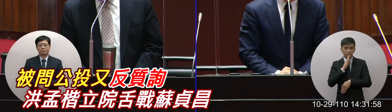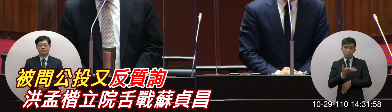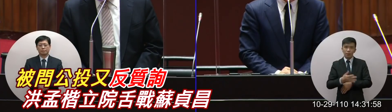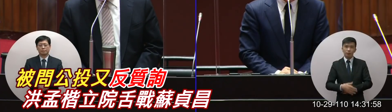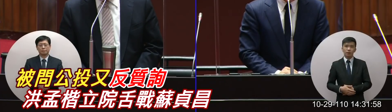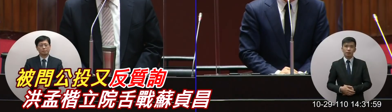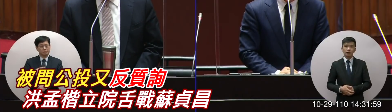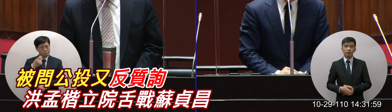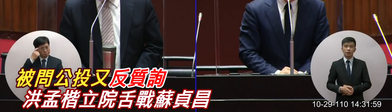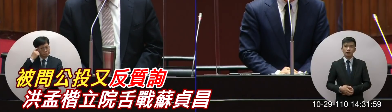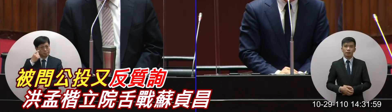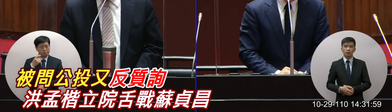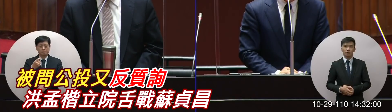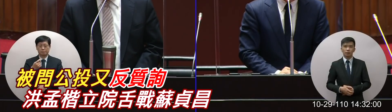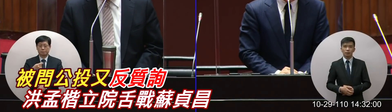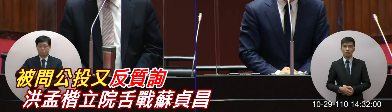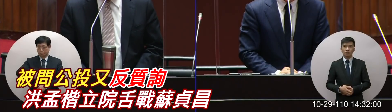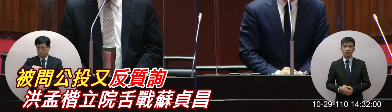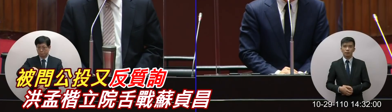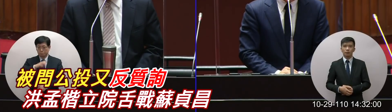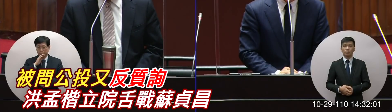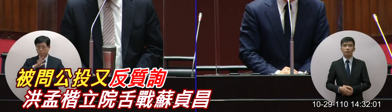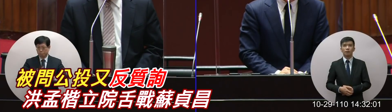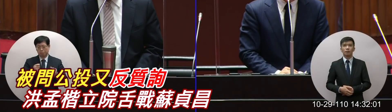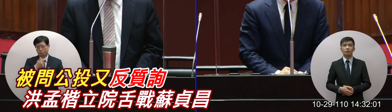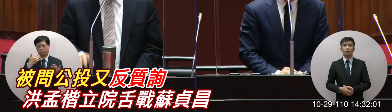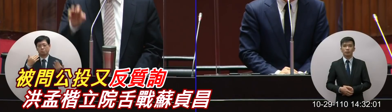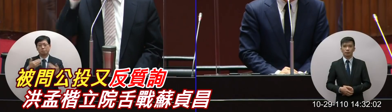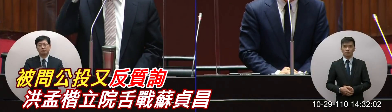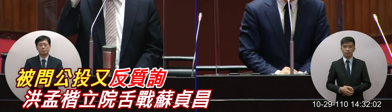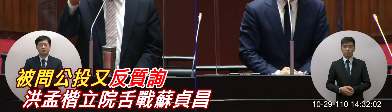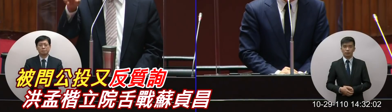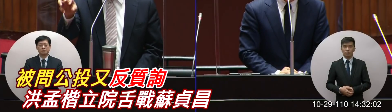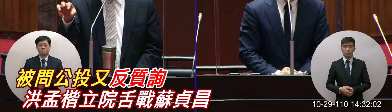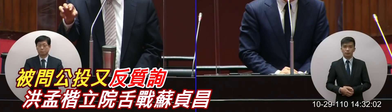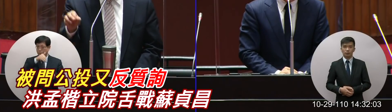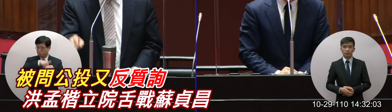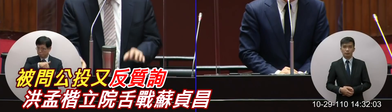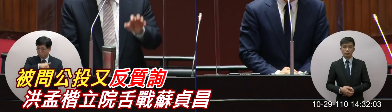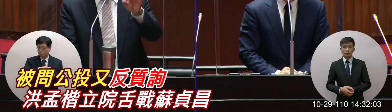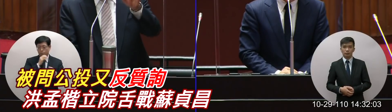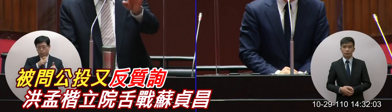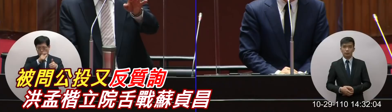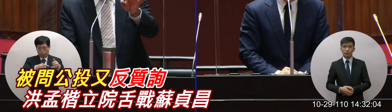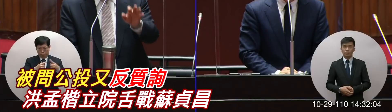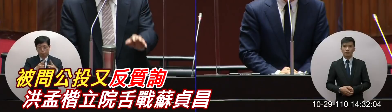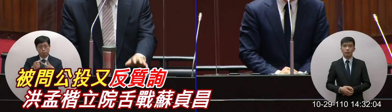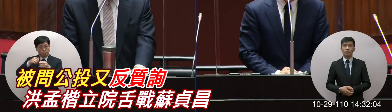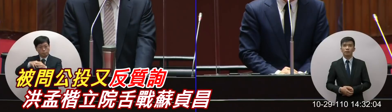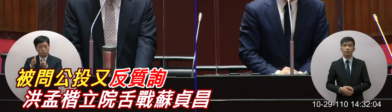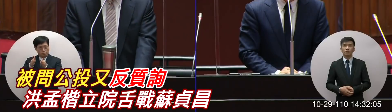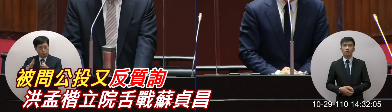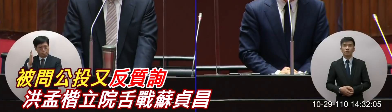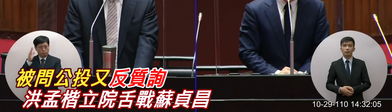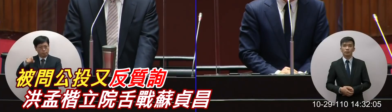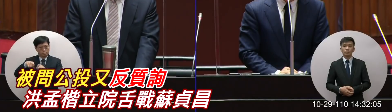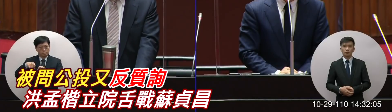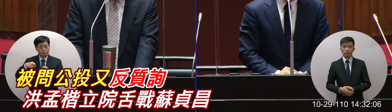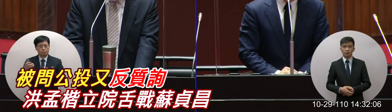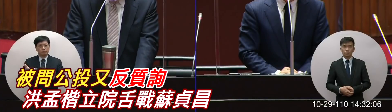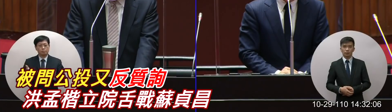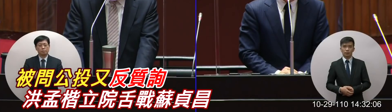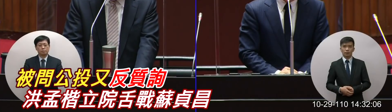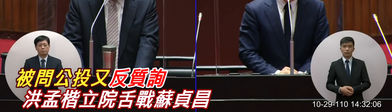我想大家清清楚楚就是。选举是选人，公投是对政策